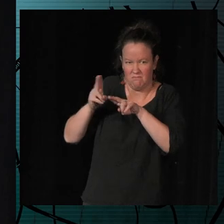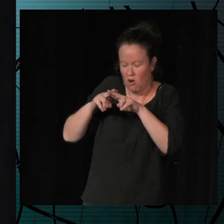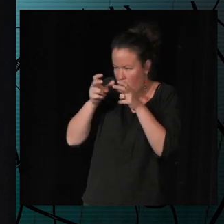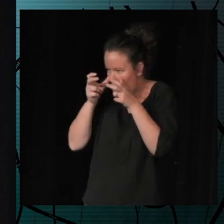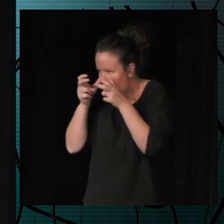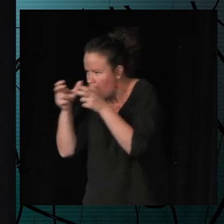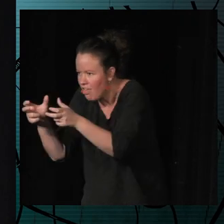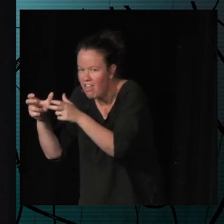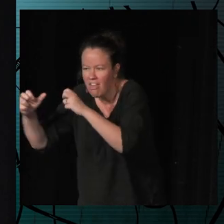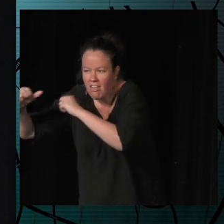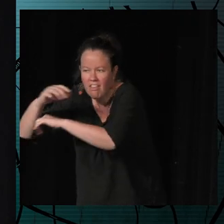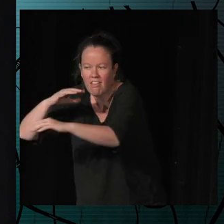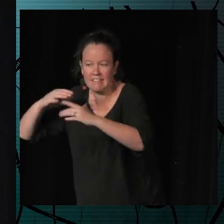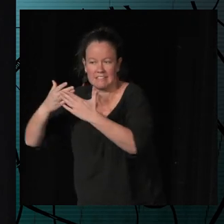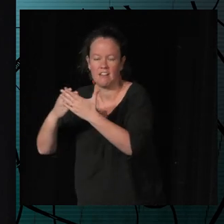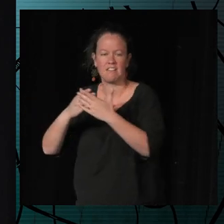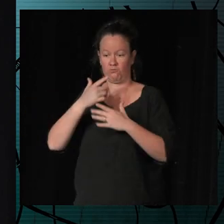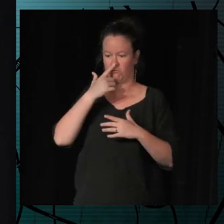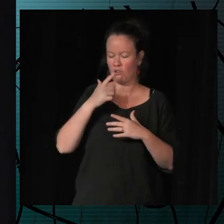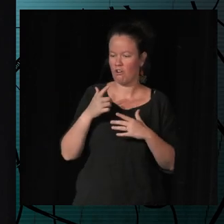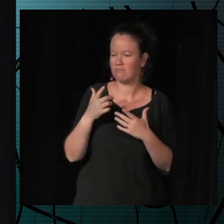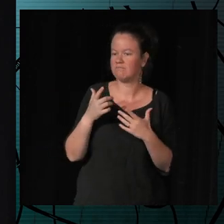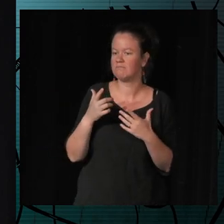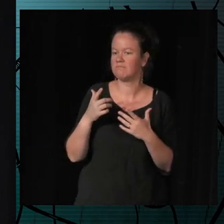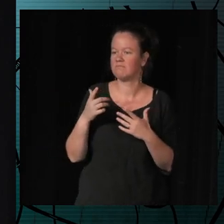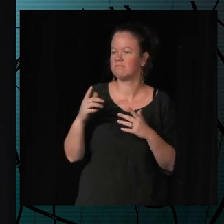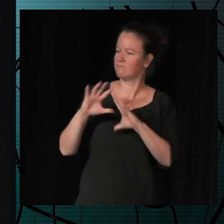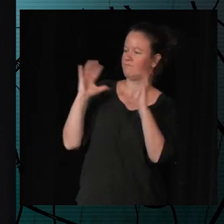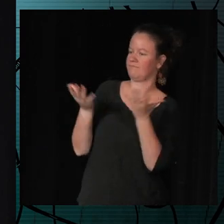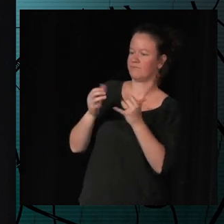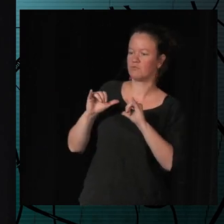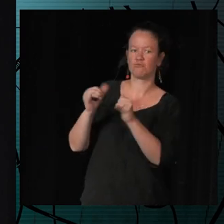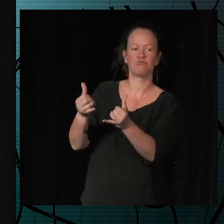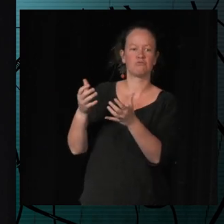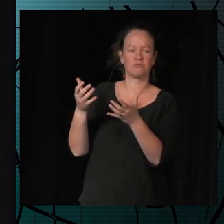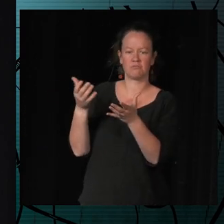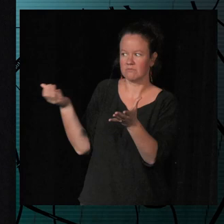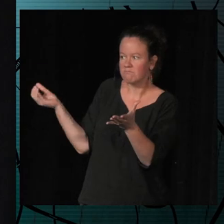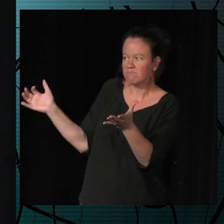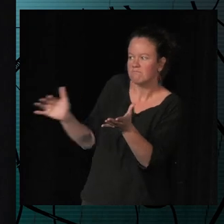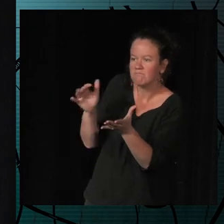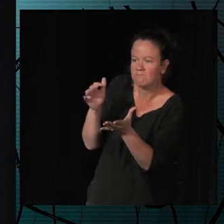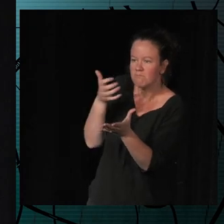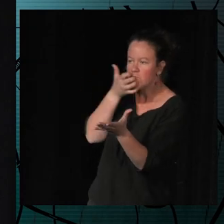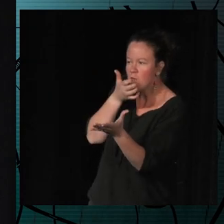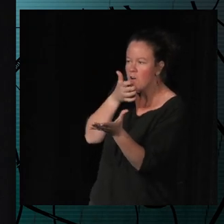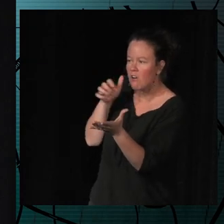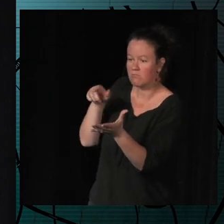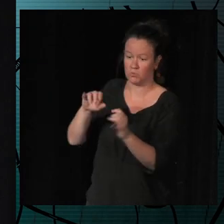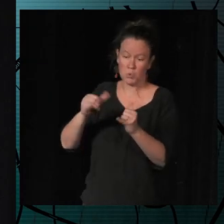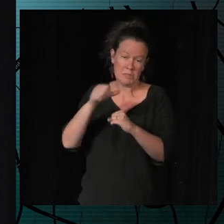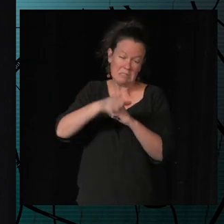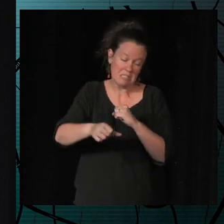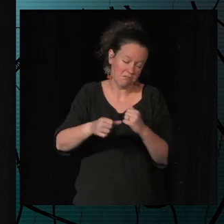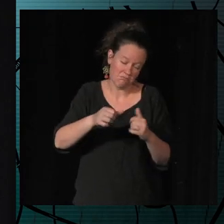effectivement le quand on quand on amène de l'horreur dans un dans une catégorie de jeu qui est déjà peut-être surpeuplé ou qui est qui est déjà très fréquenté